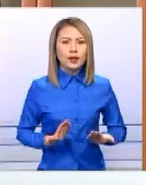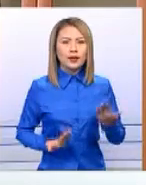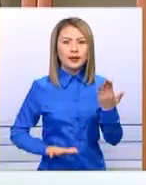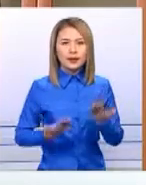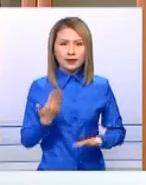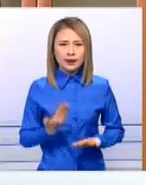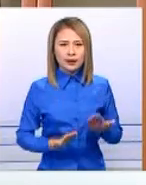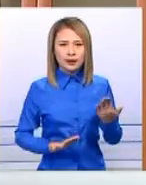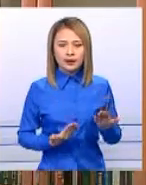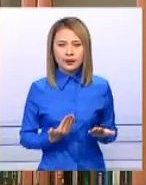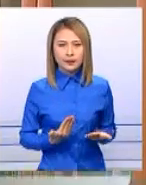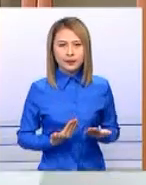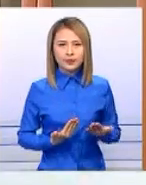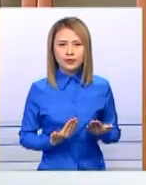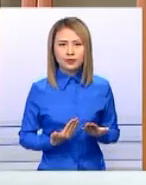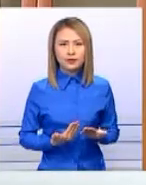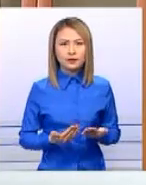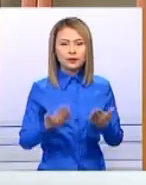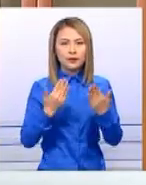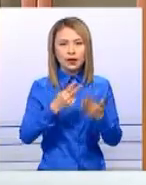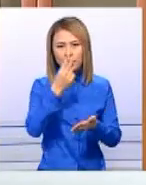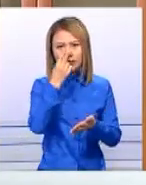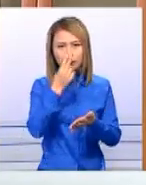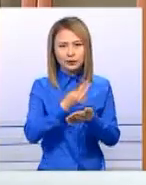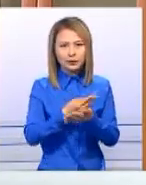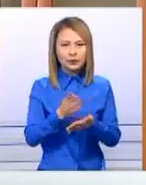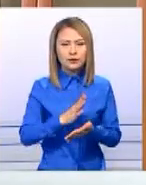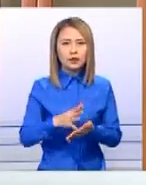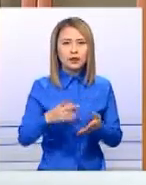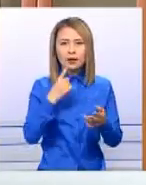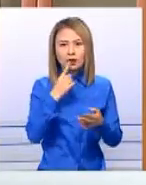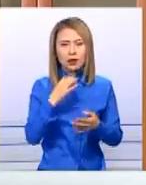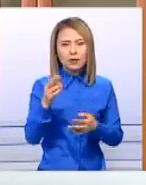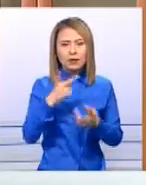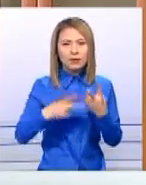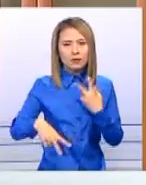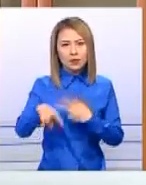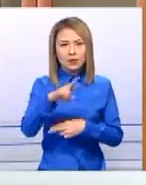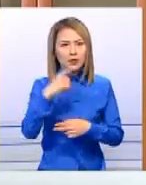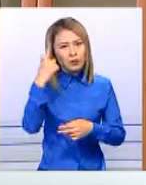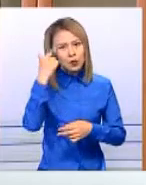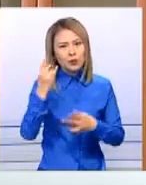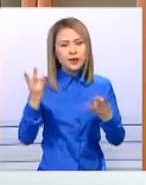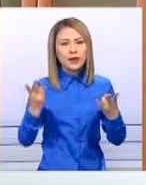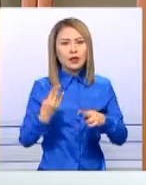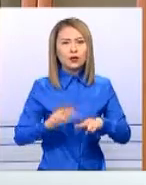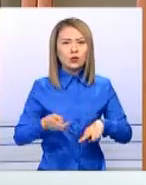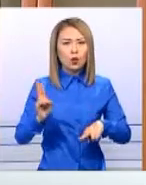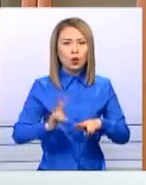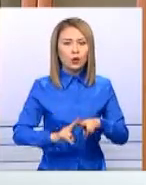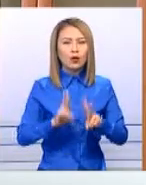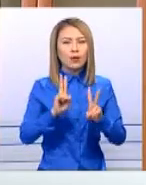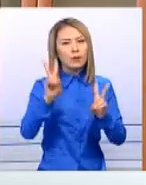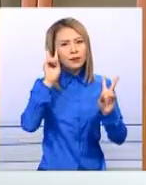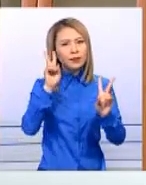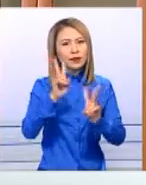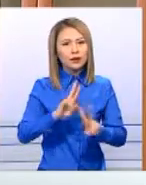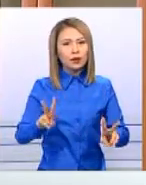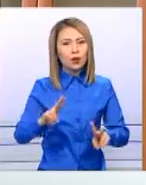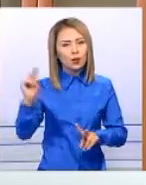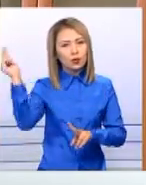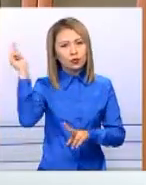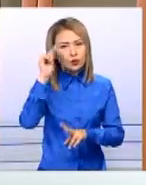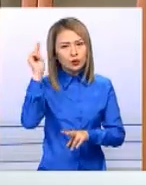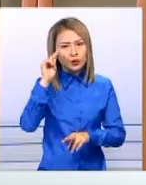болса, осы ұлтына қарамастан бәріміз тілді білуіміз керек. Тілді білмейтіндер меңгеру